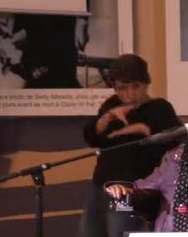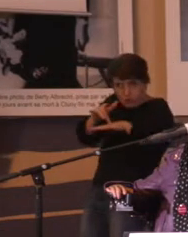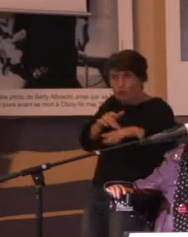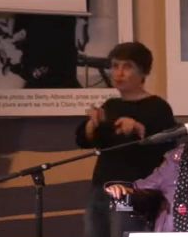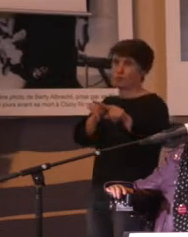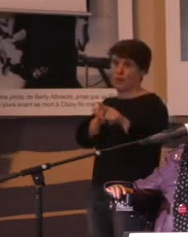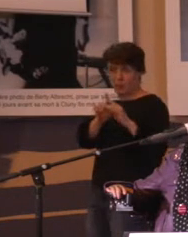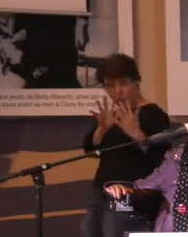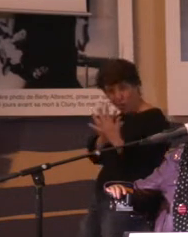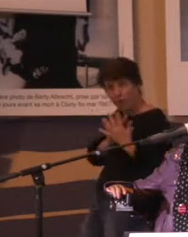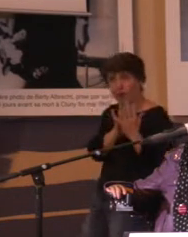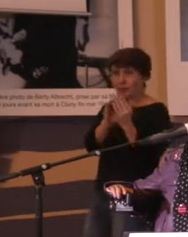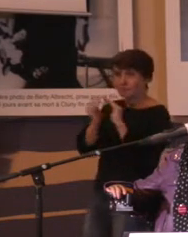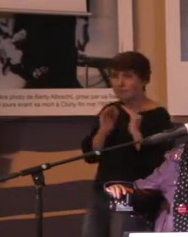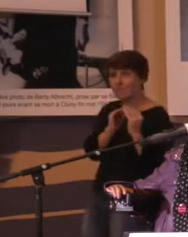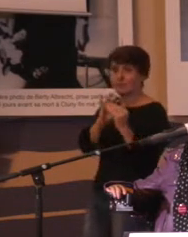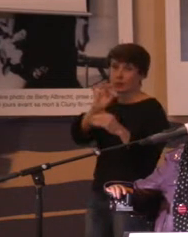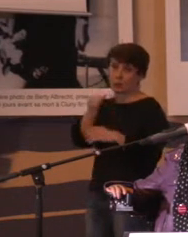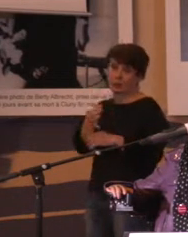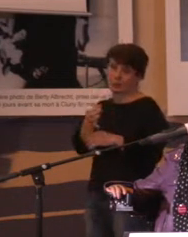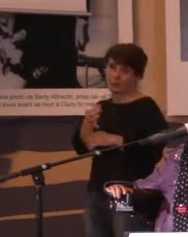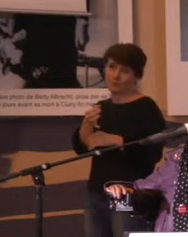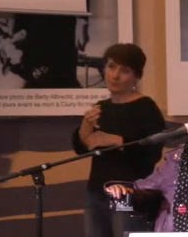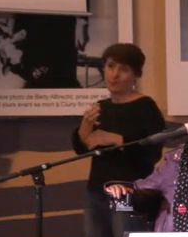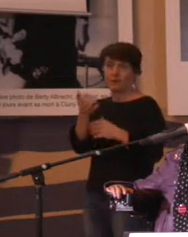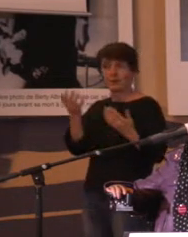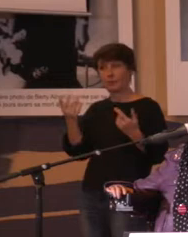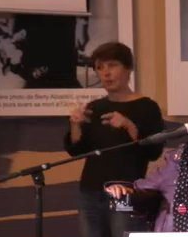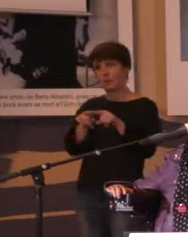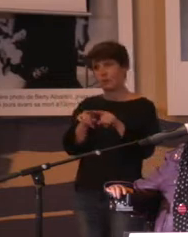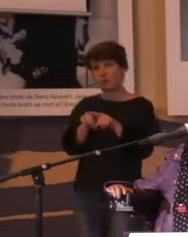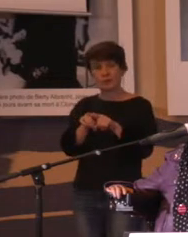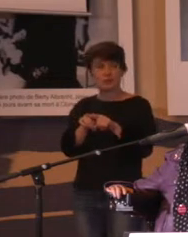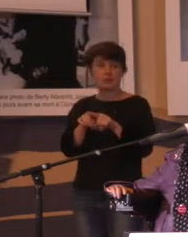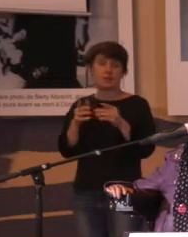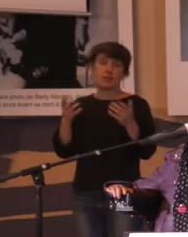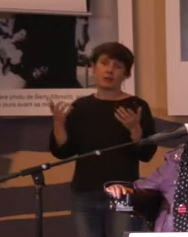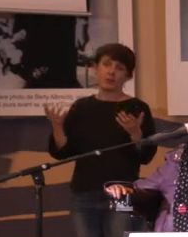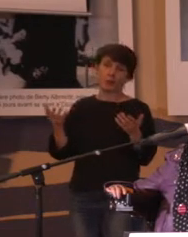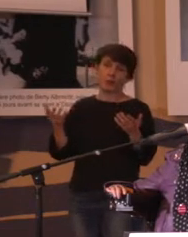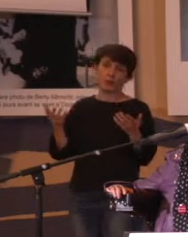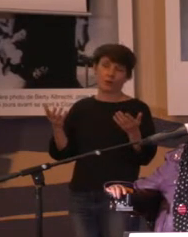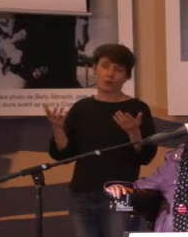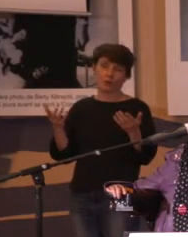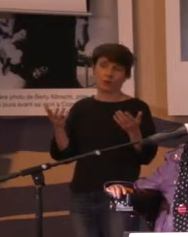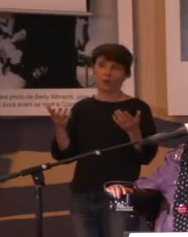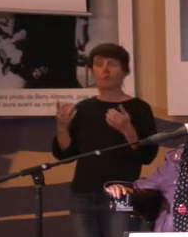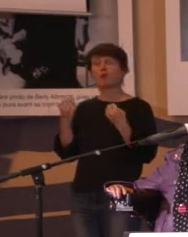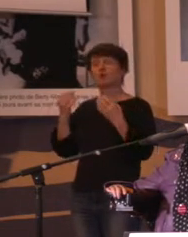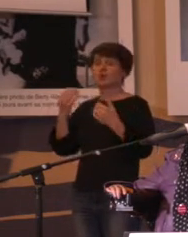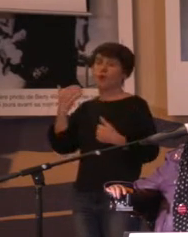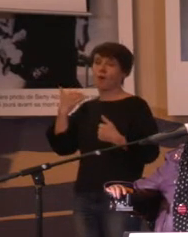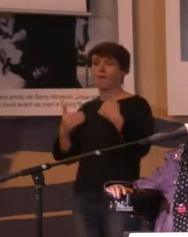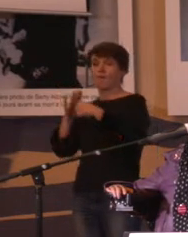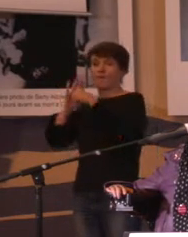important. Et aussi parce qu'il y a un enjeu pour l'autoreprésentation. Hein, comme on l'a dit, l'une des caractéristiques du validisme, c'est d'être